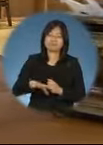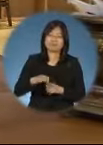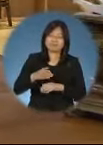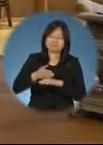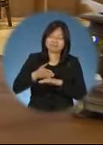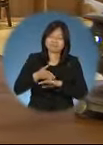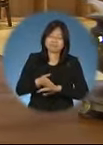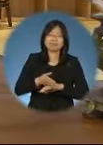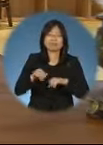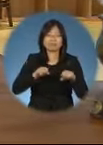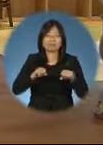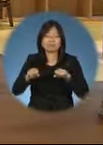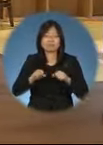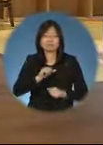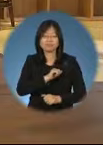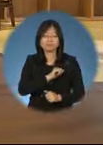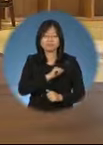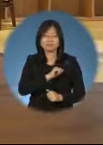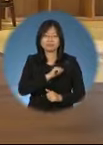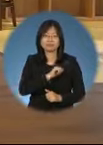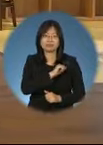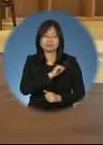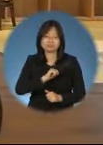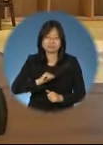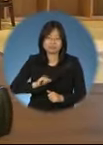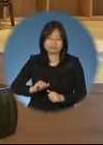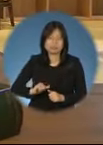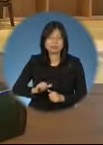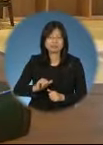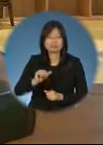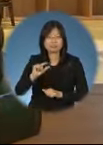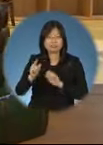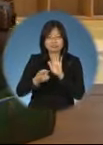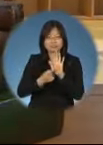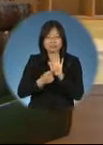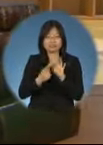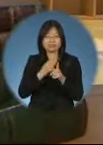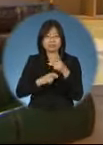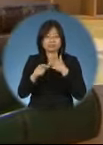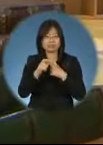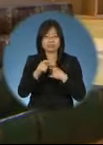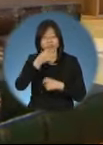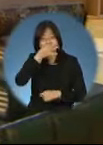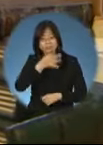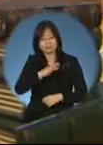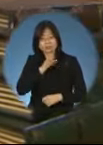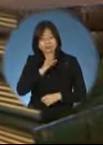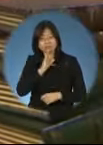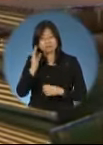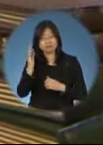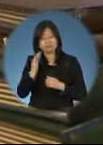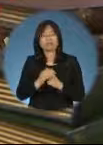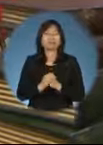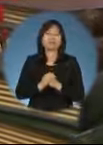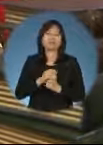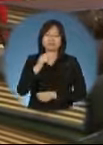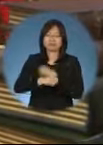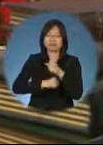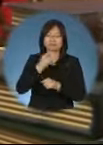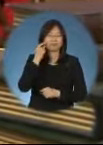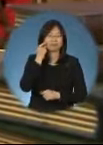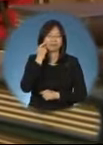천천히 움직이면서 절제된 어떤 표현 그게 사실은 더 힘든 거 아닙니까? 체력도 더 많아서 아무나 못하죠.